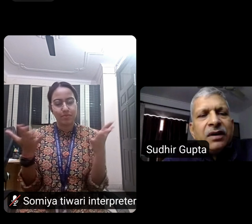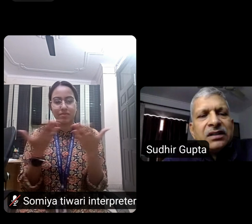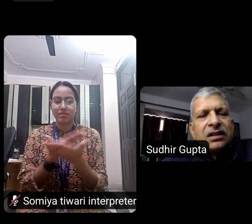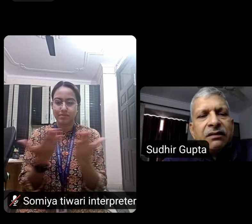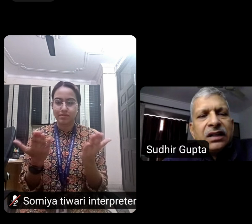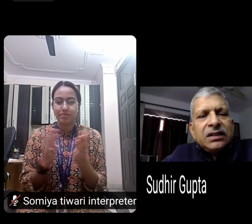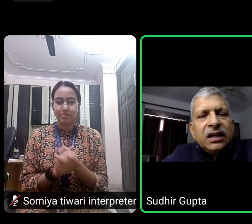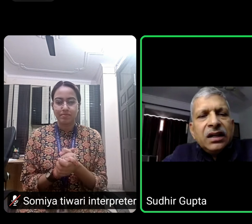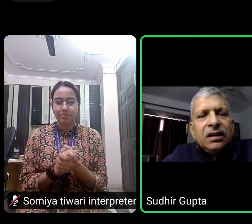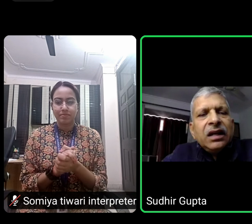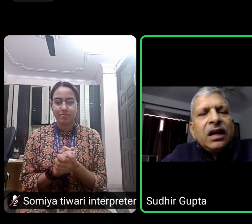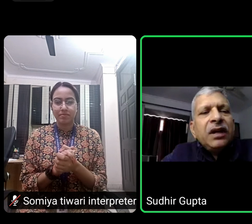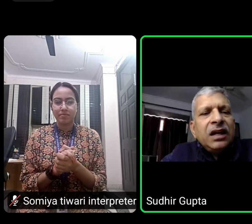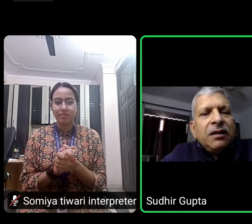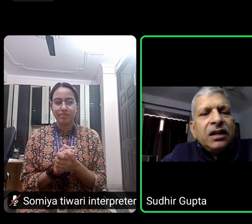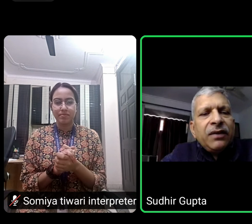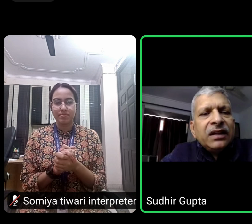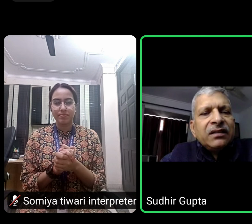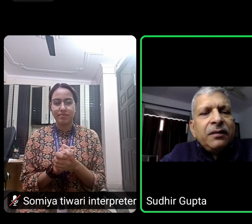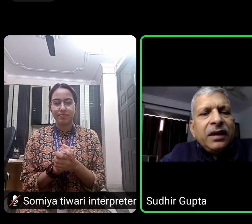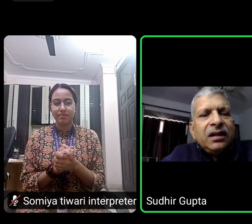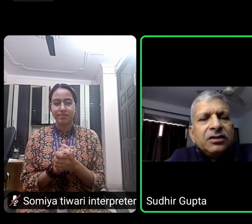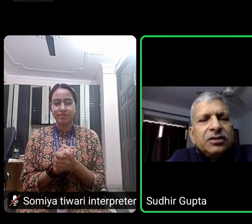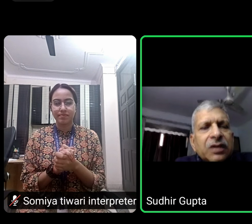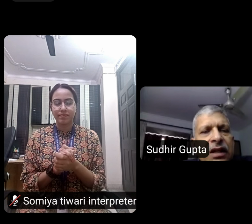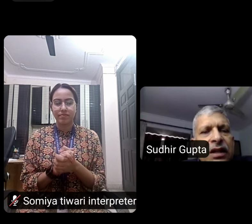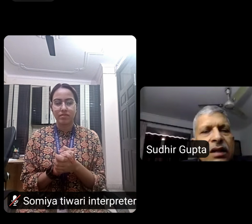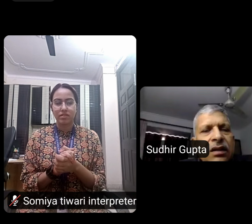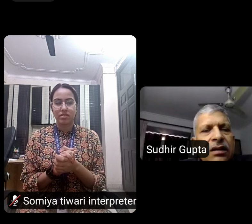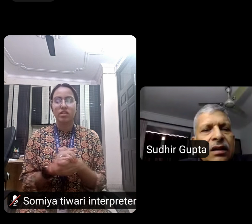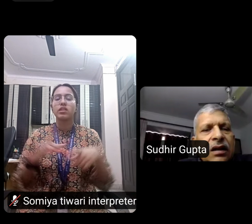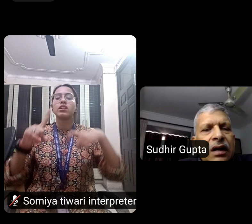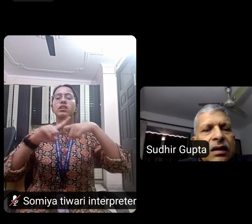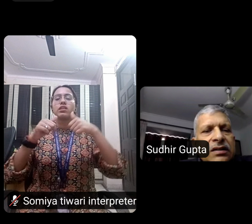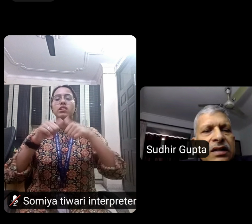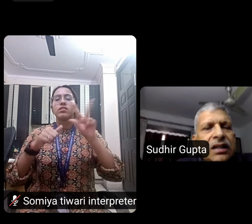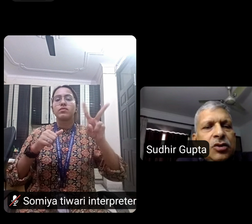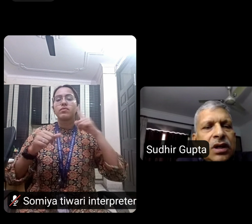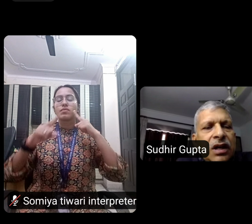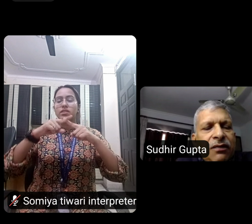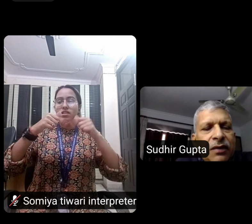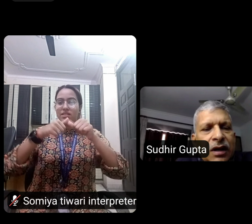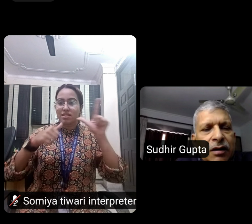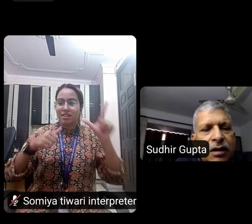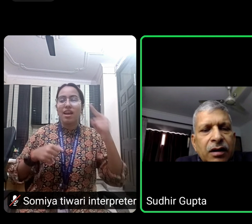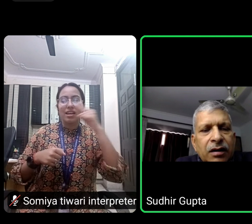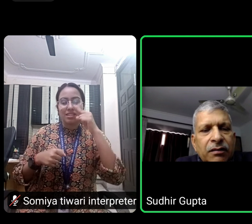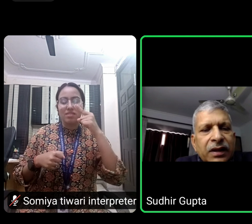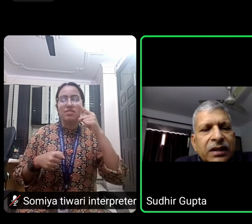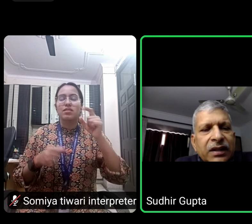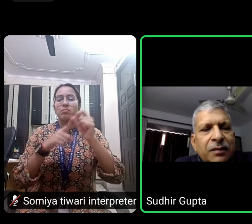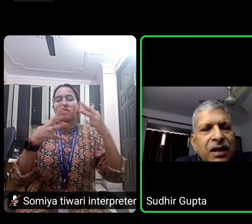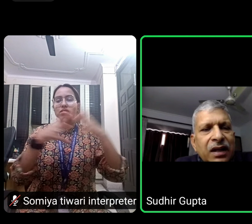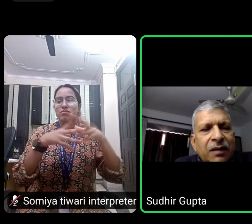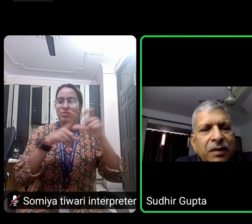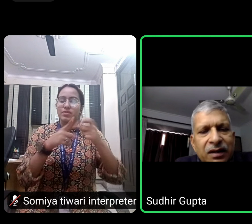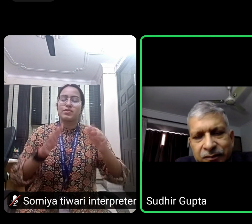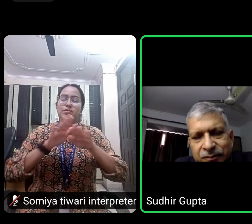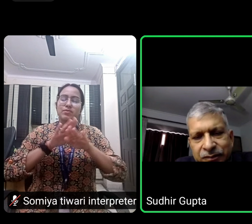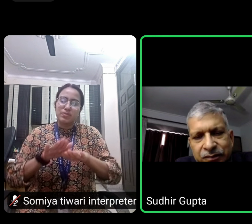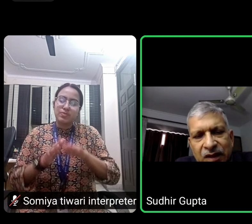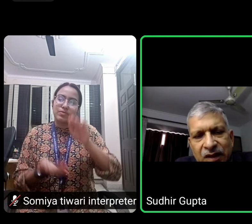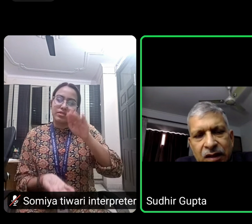जैस्मिन हमारे साथ, कविता जी हैं क्या, या आपने ये इनके फादर साहब है ना? उनके फादर है। हाँ, स्केंदेश्वर के फादर साहब हैं, क्या